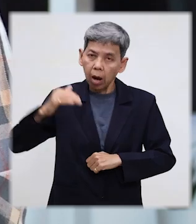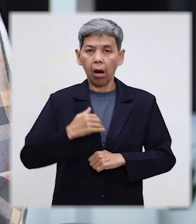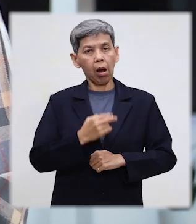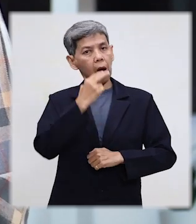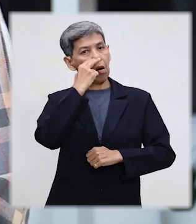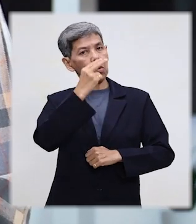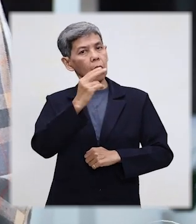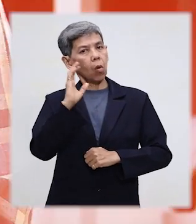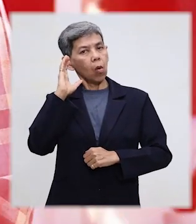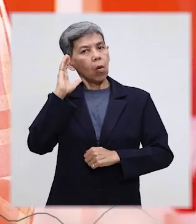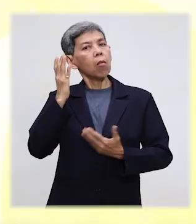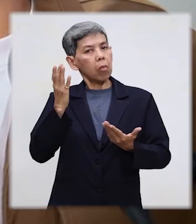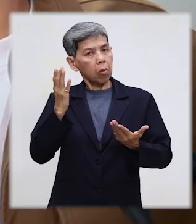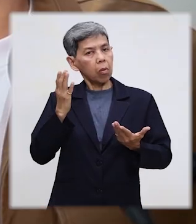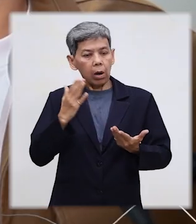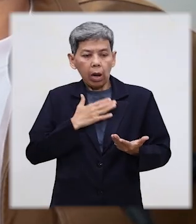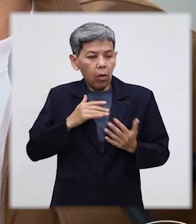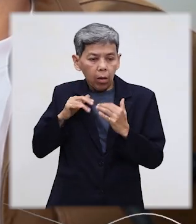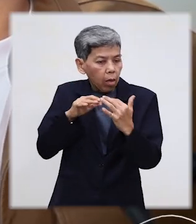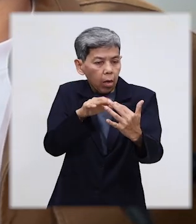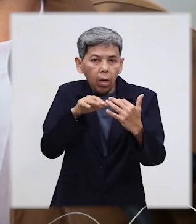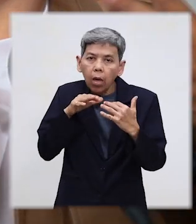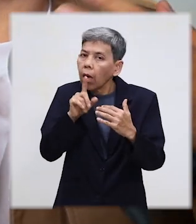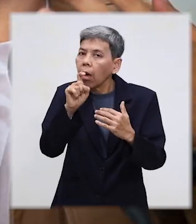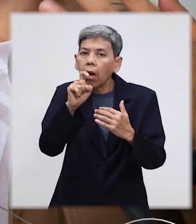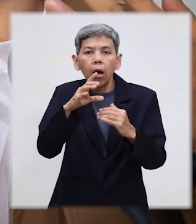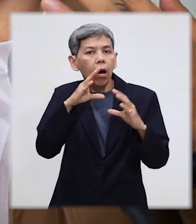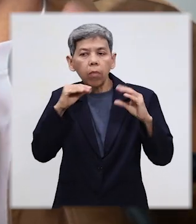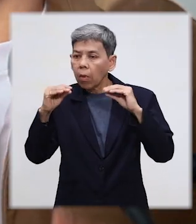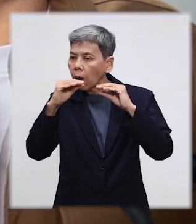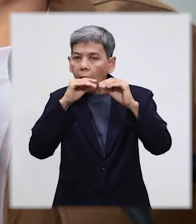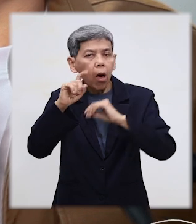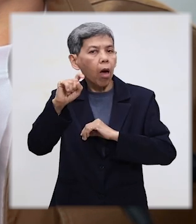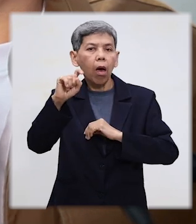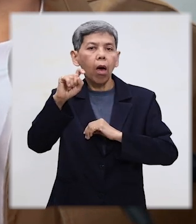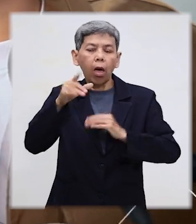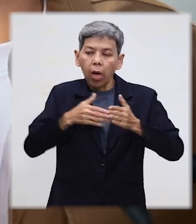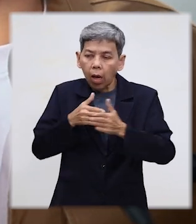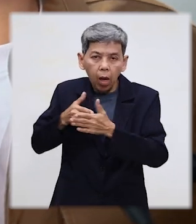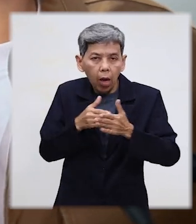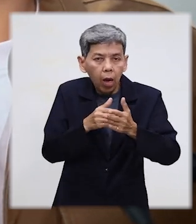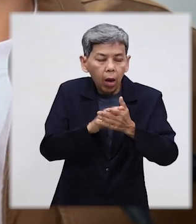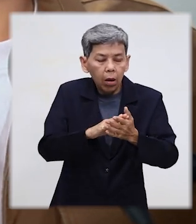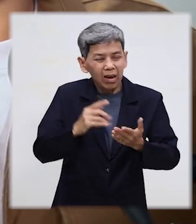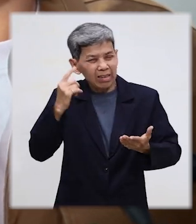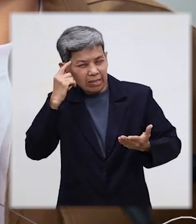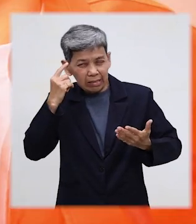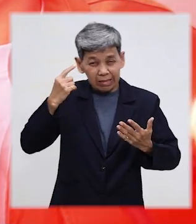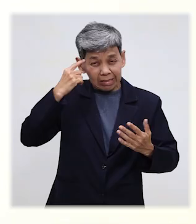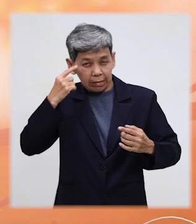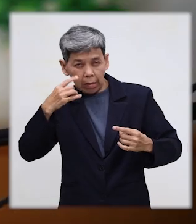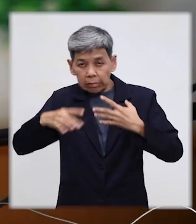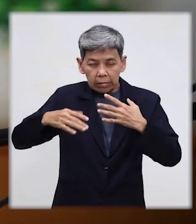ยิ่งแล้วใหญ่คือเราไม่สามารถสื่อสารกันโดยตรงด้วยคำพูดอะไรครับความเข้าใจมันก็ต่าง